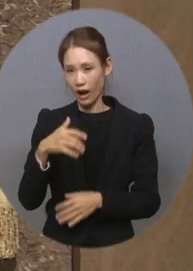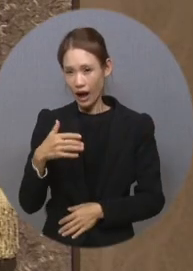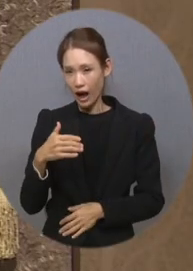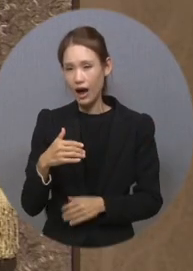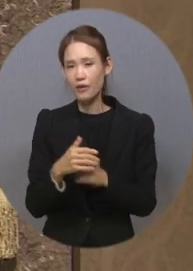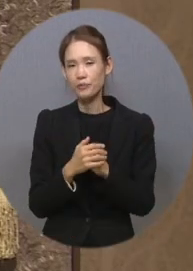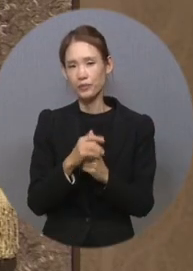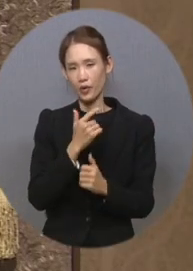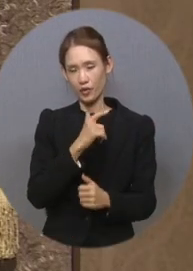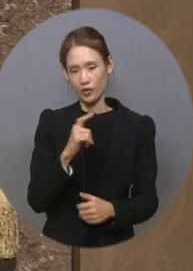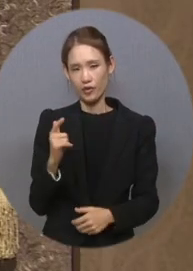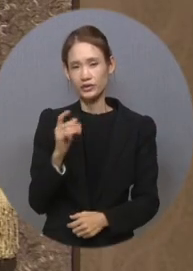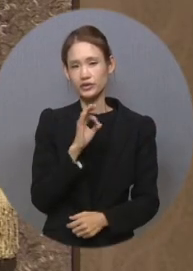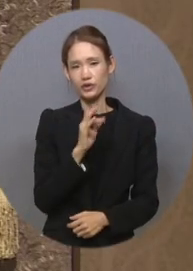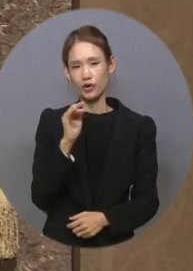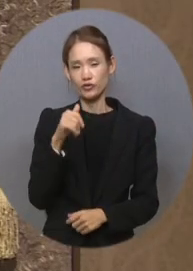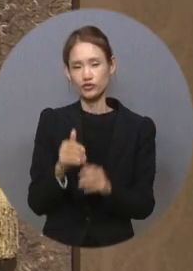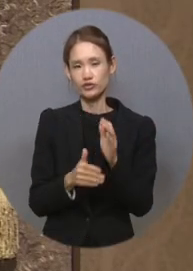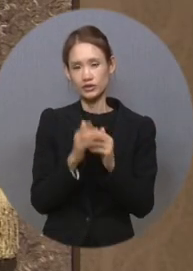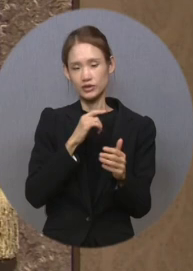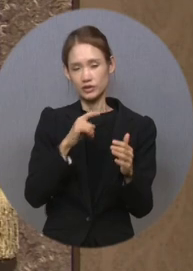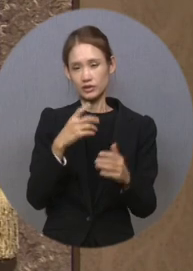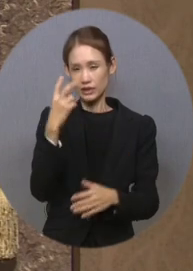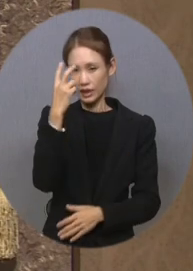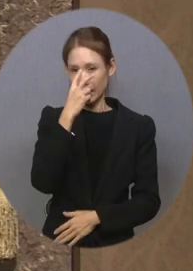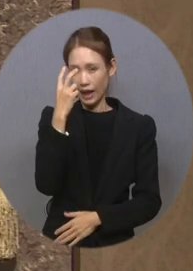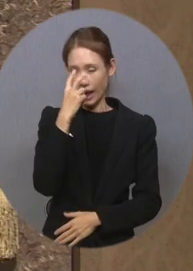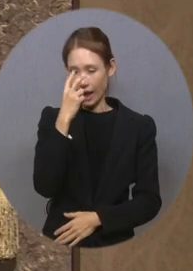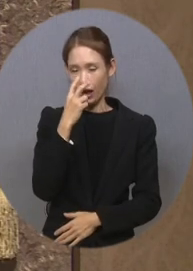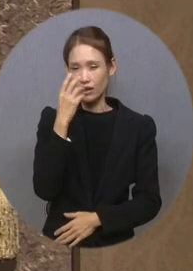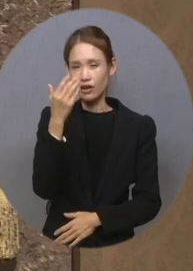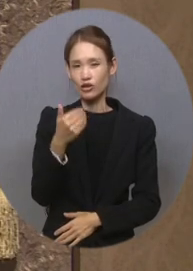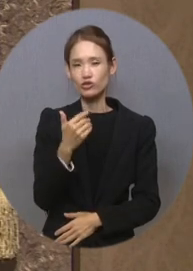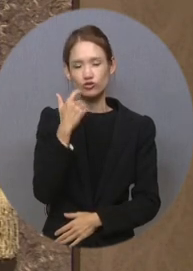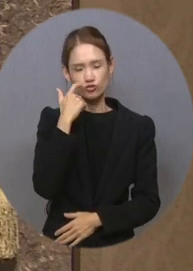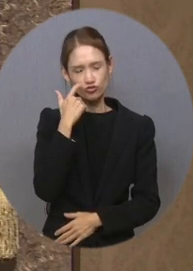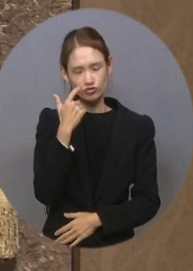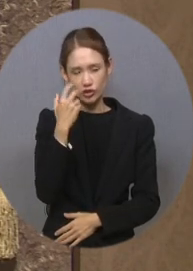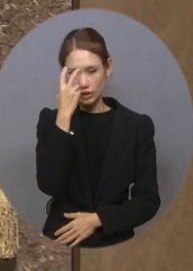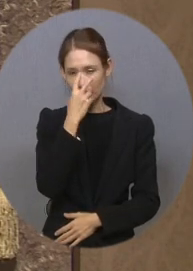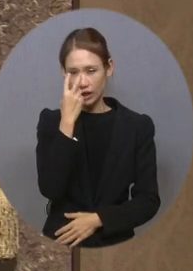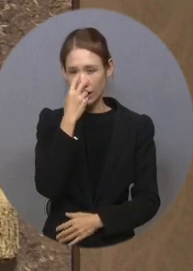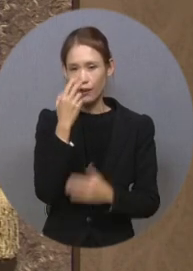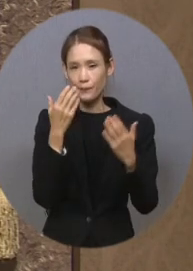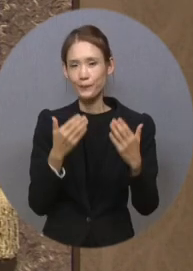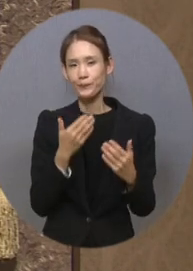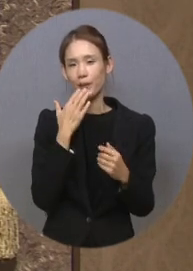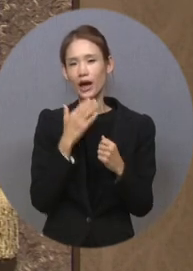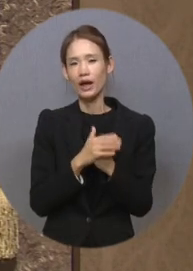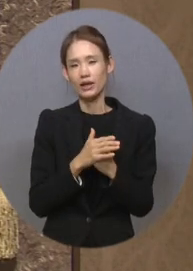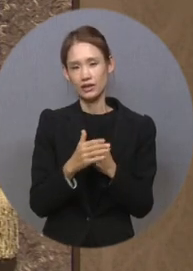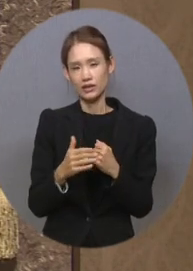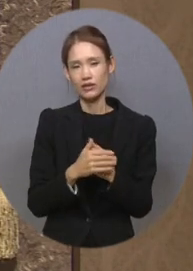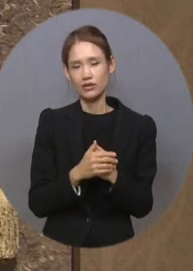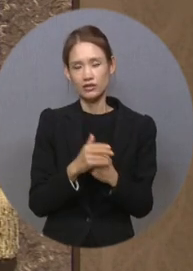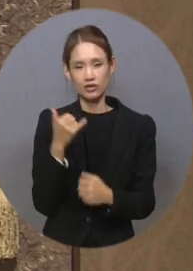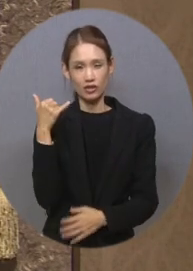우리 한 여수시 그 내에서 이렇게 네. 지속적으로 케어해주고 네. 하는 그렇게 가능했기